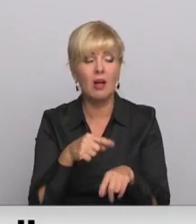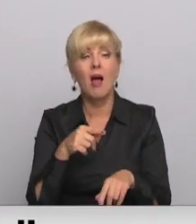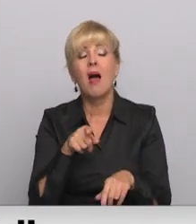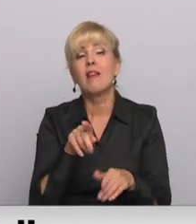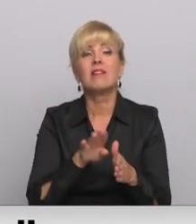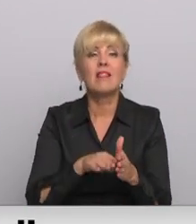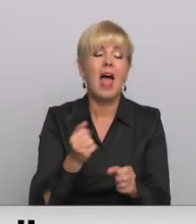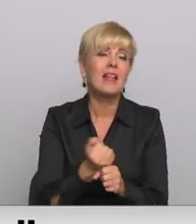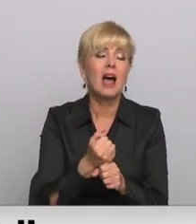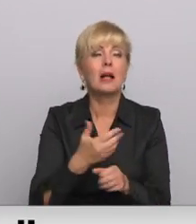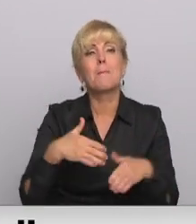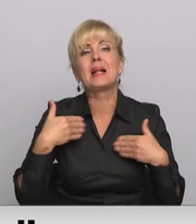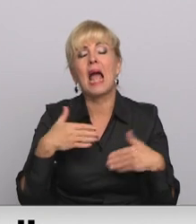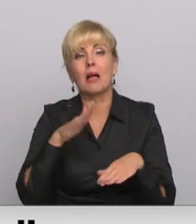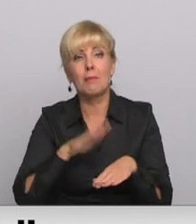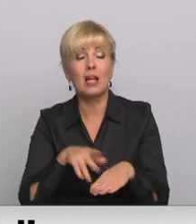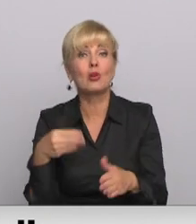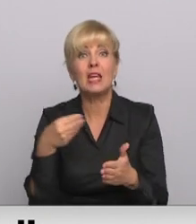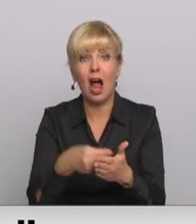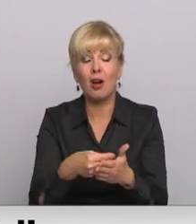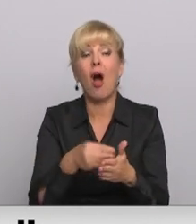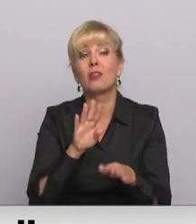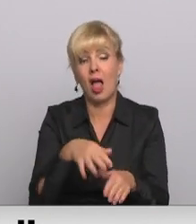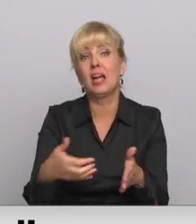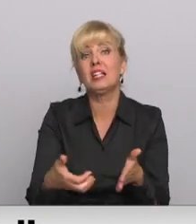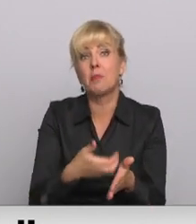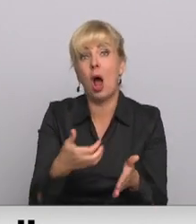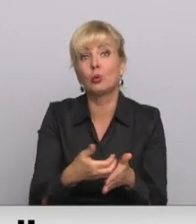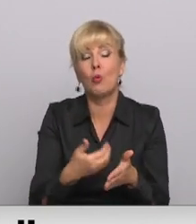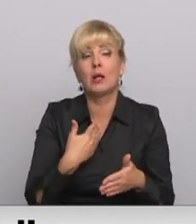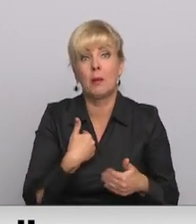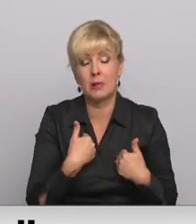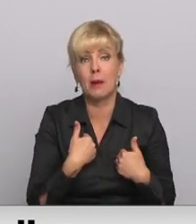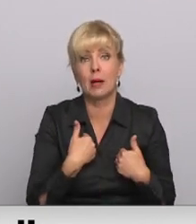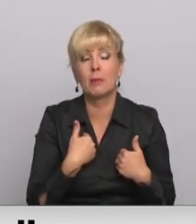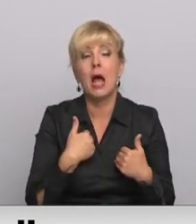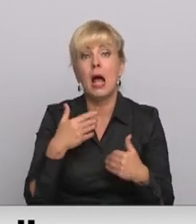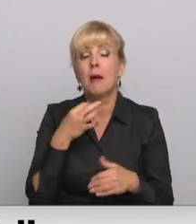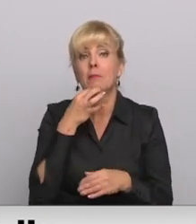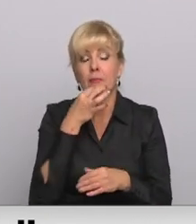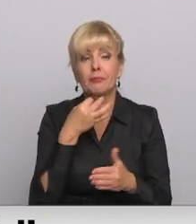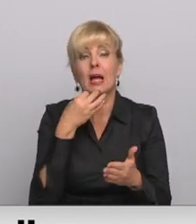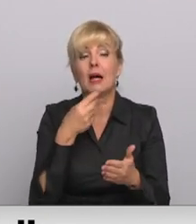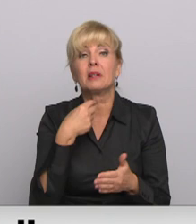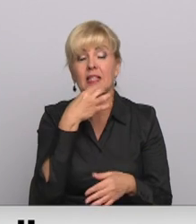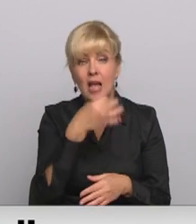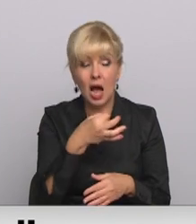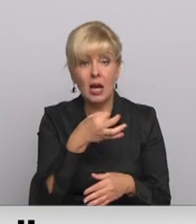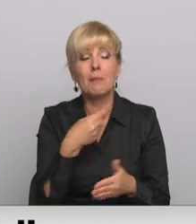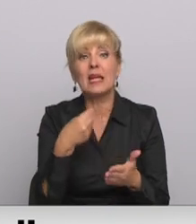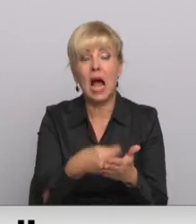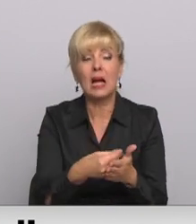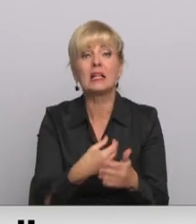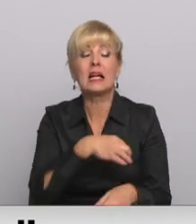vienkārši priekapēc, tad to iegādājas, lai izmantotu. Un, ja mēs pantā skaidri pasakam, ka iegādāšanas ir krimināla sodāma,